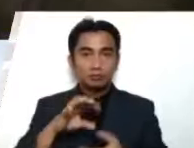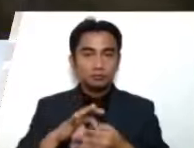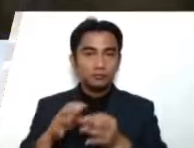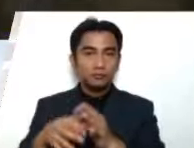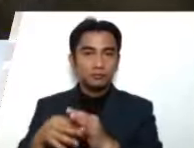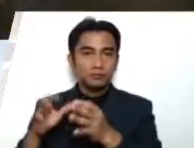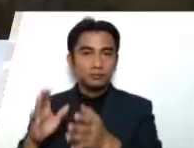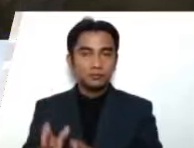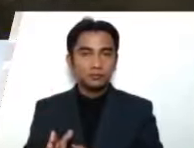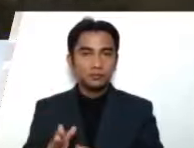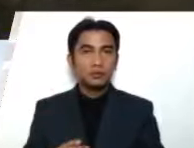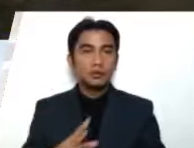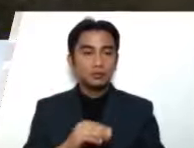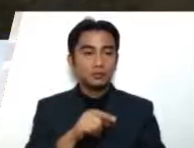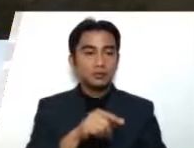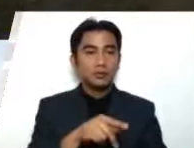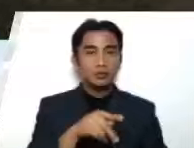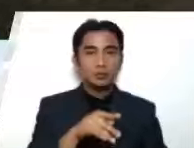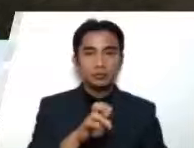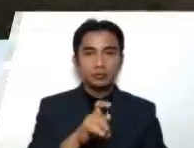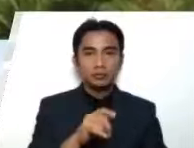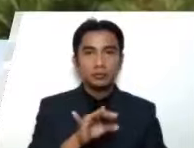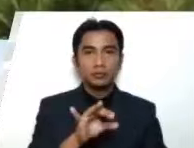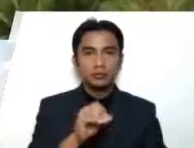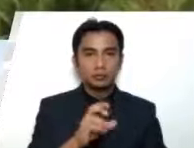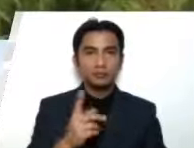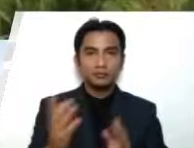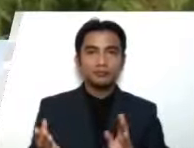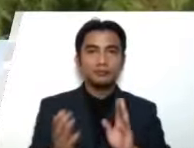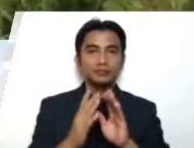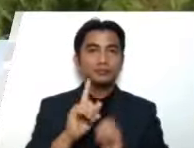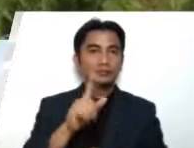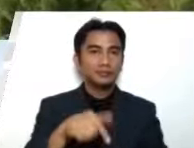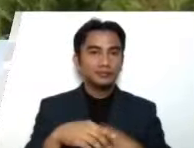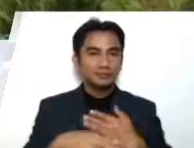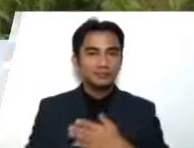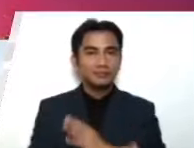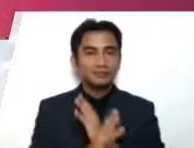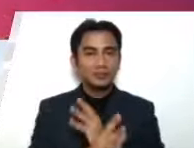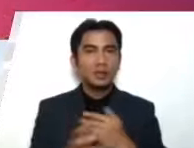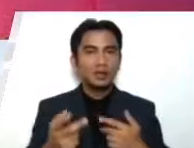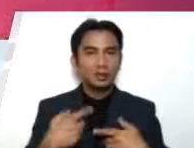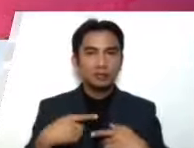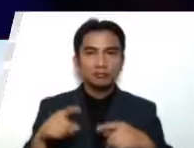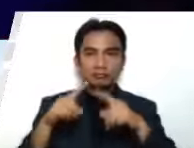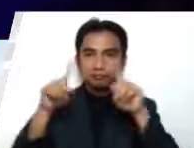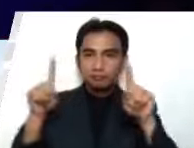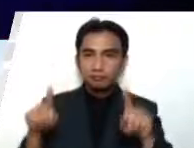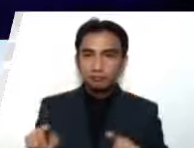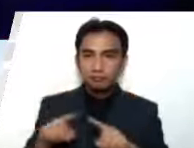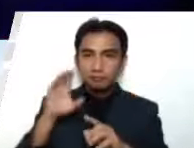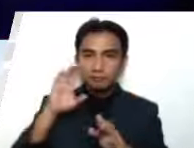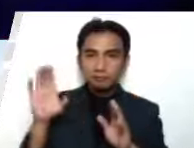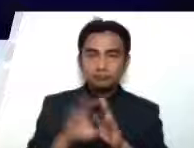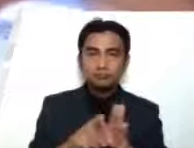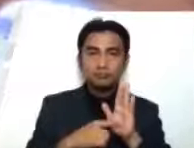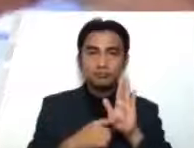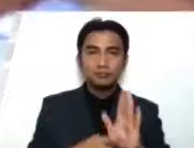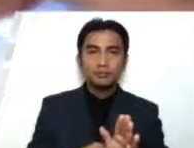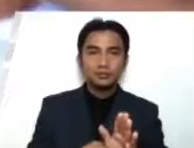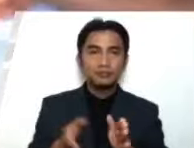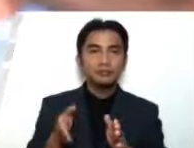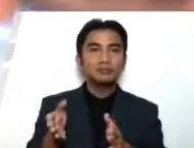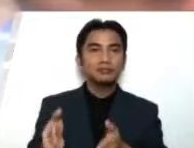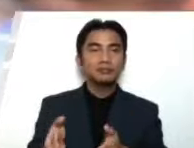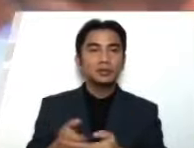peso pag-uwi niya sa Santa Cruz Davao del Sur may mga tarpolin sa gilid ng kalsada may programa rin ang lokal na pamahalaan